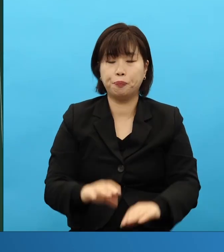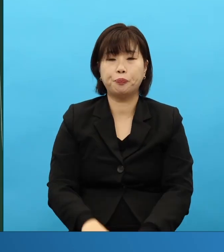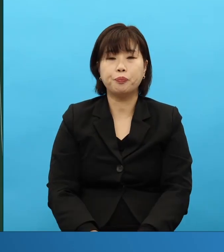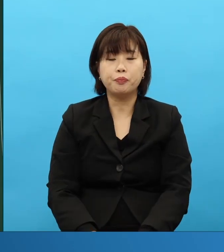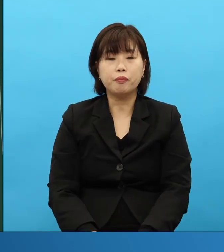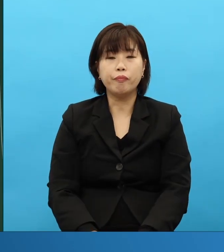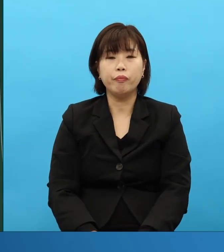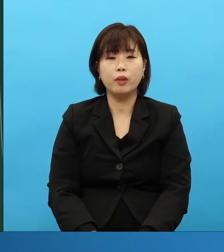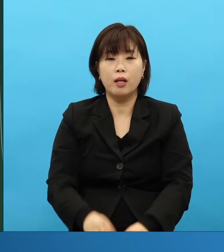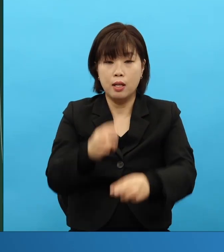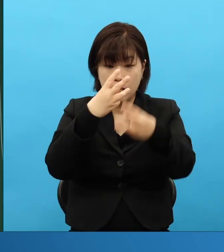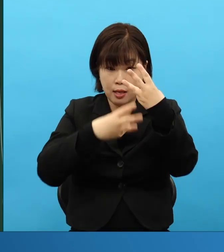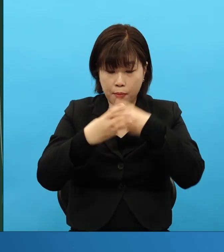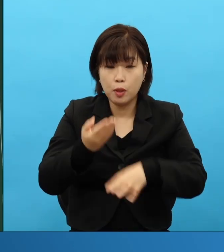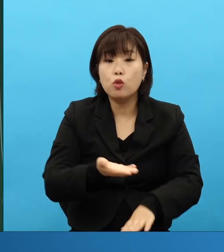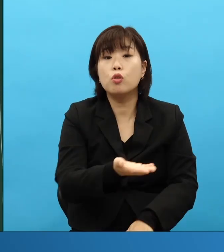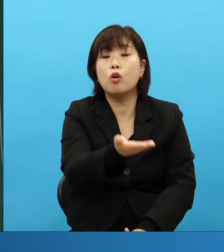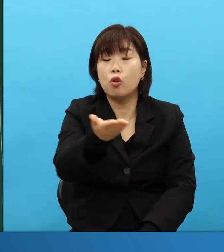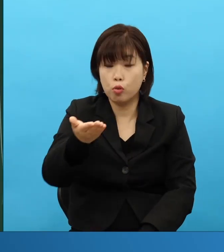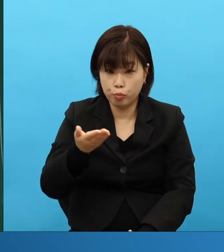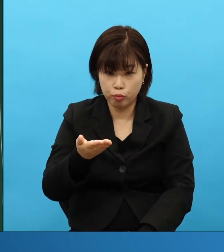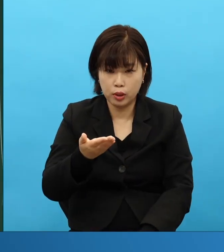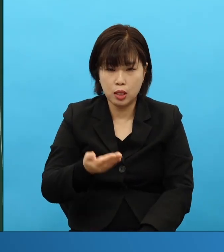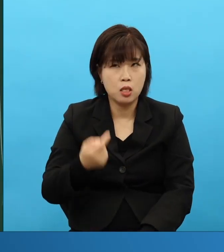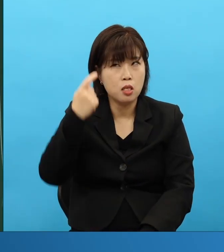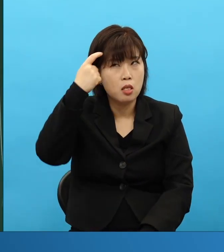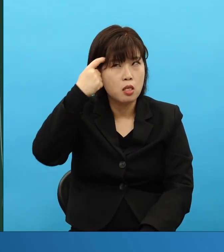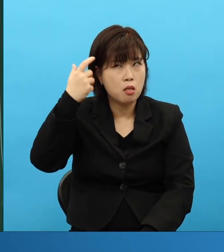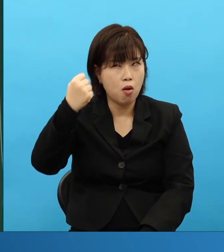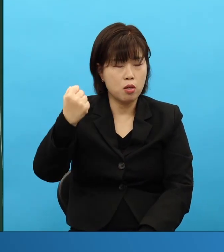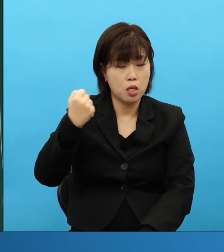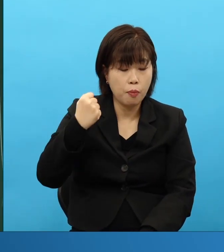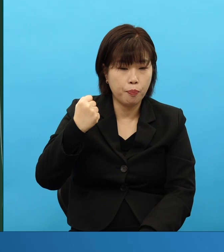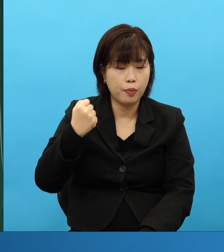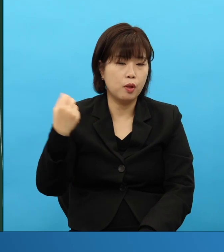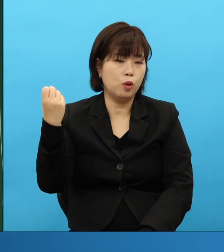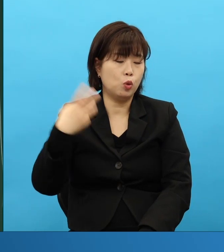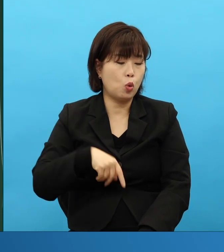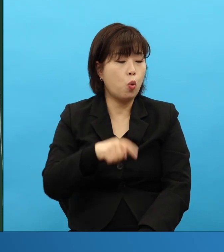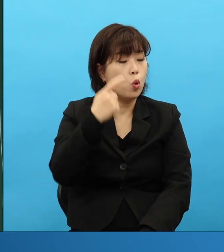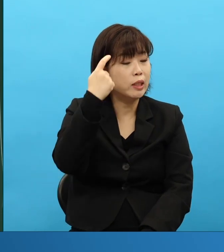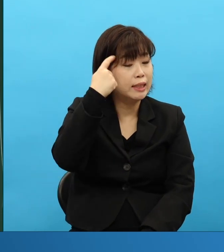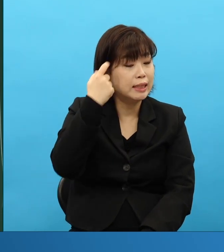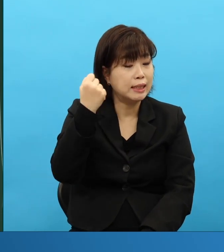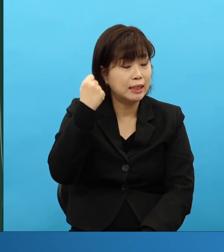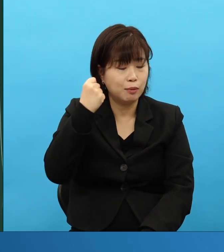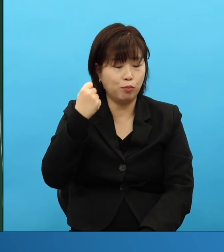겸비한 지도자들이 일어나야 Now, 된다. among our remnants, we need leaders who are rising who have intellectuality and spirituality.